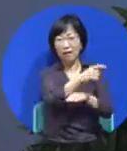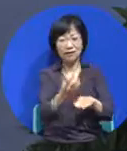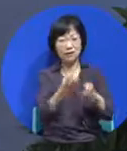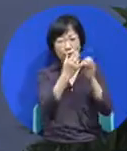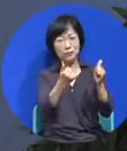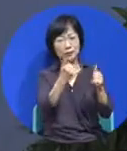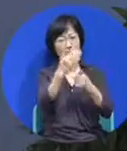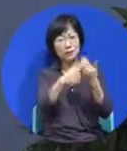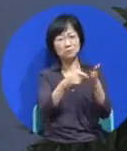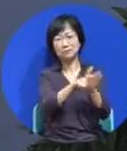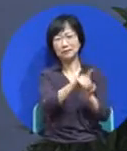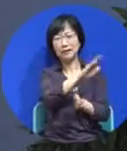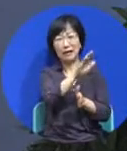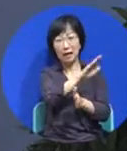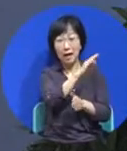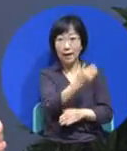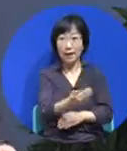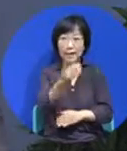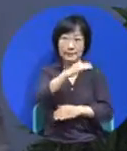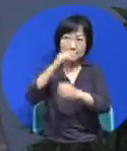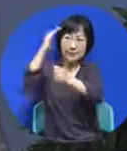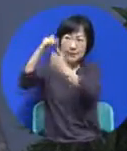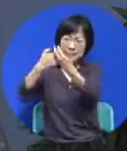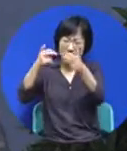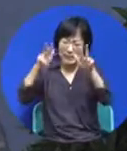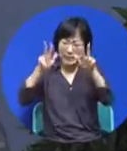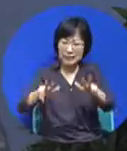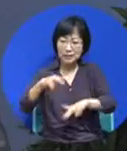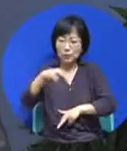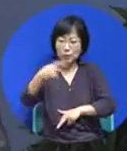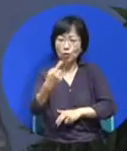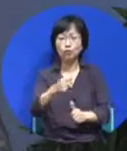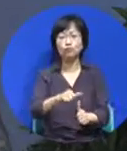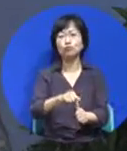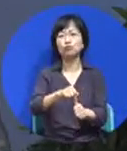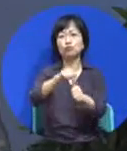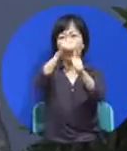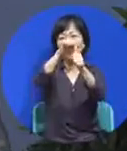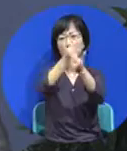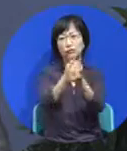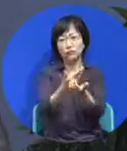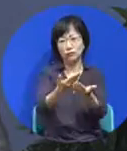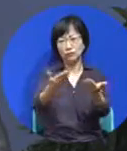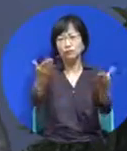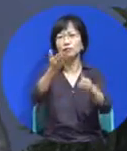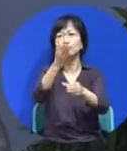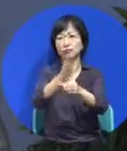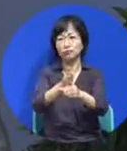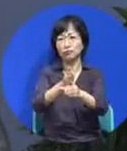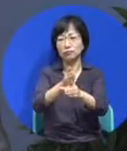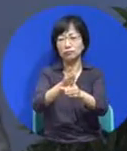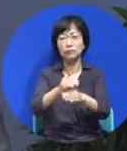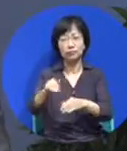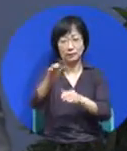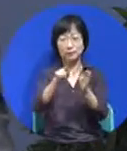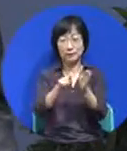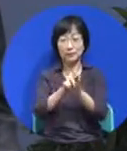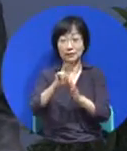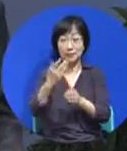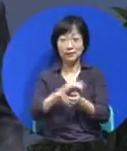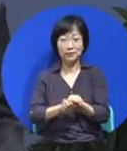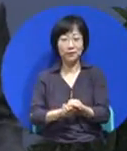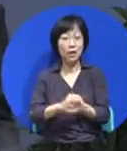역사를 이루고 계십니다. And even now, God is doing the work of redemption. He's saving lives, and that's something that even believers don't believe. 심지어 교회